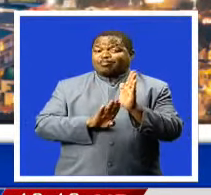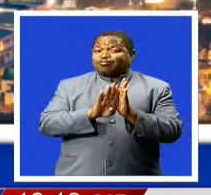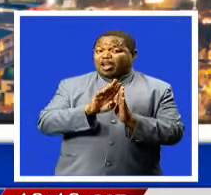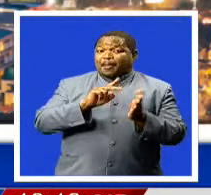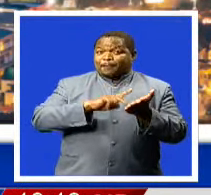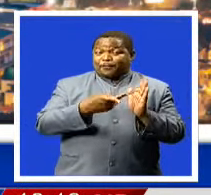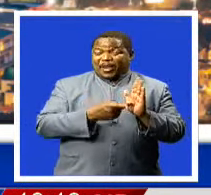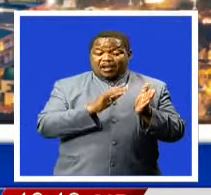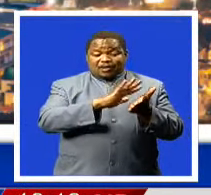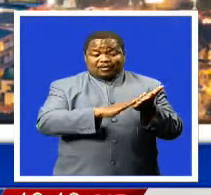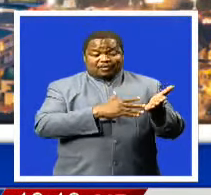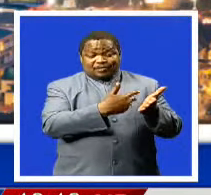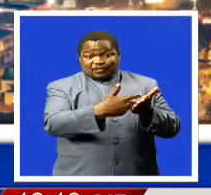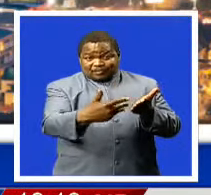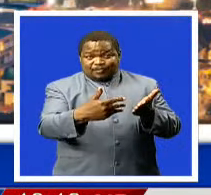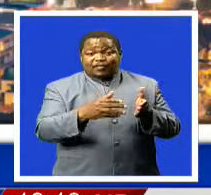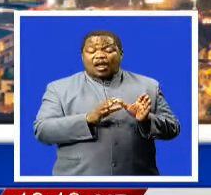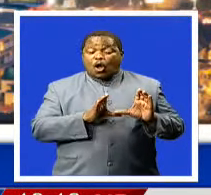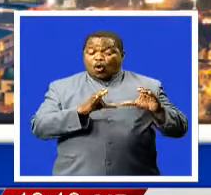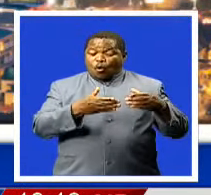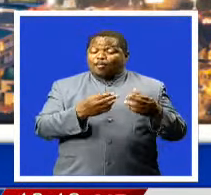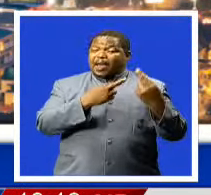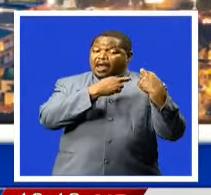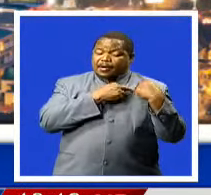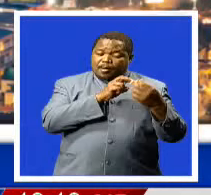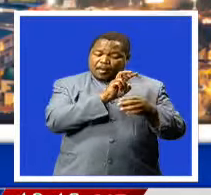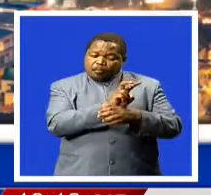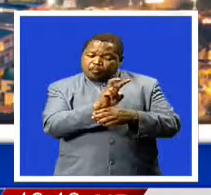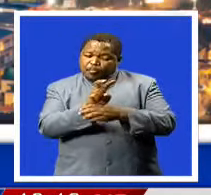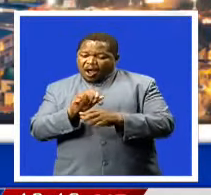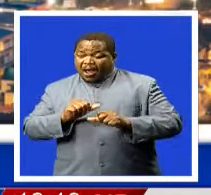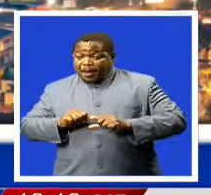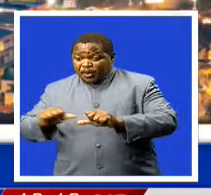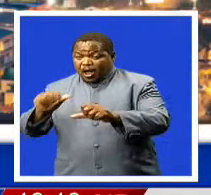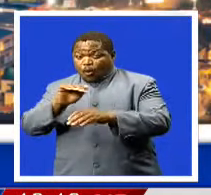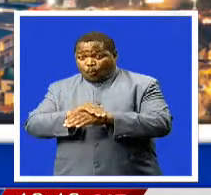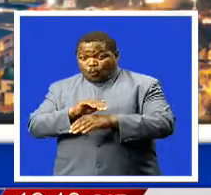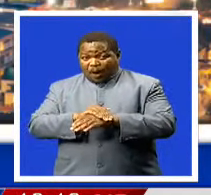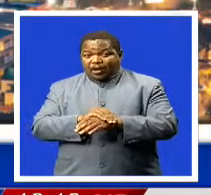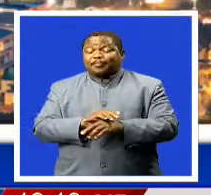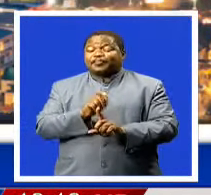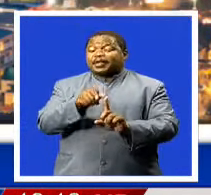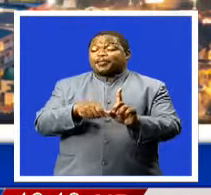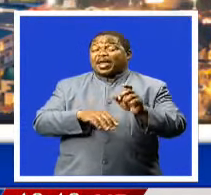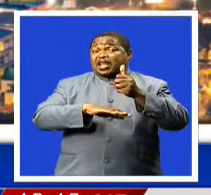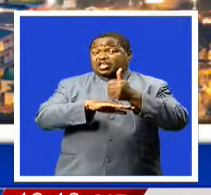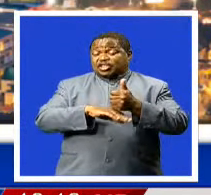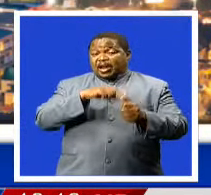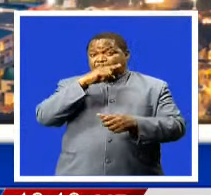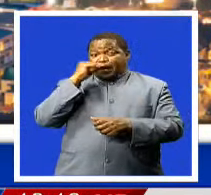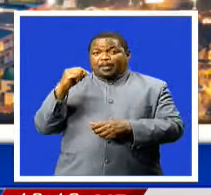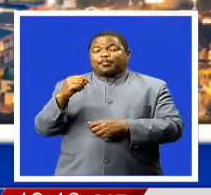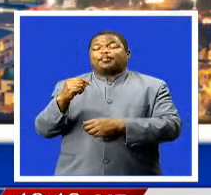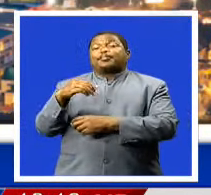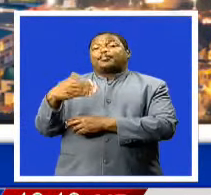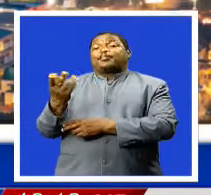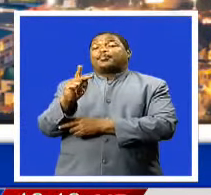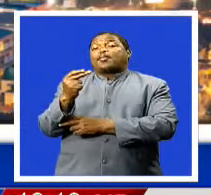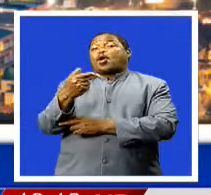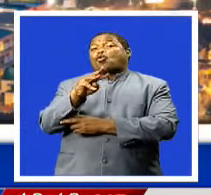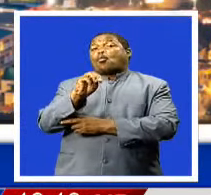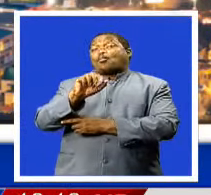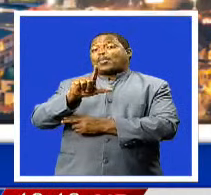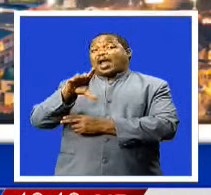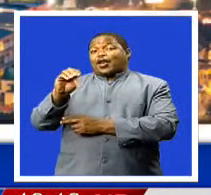kuthi iyendeka yini i-delivery unit lekuyindvuna yetemabhizinisi Manxoba Khumalo uthi isive batawuhlale basatisa